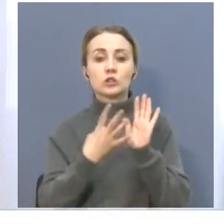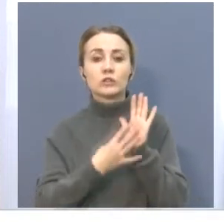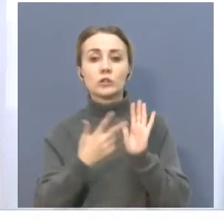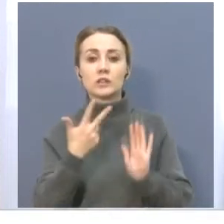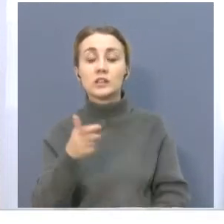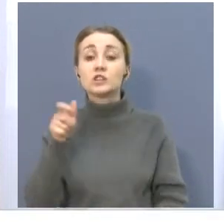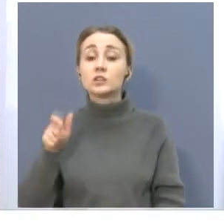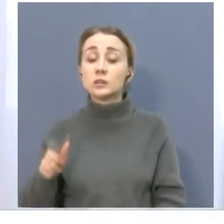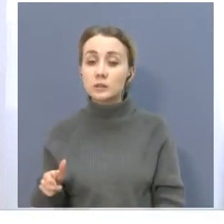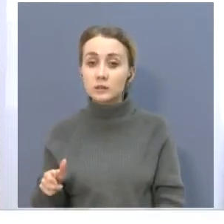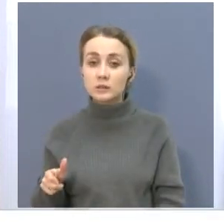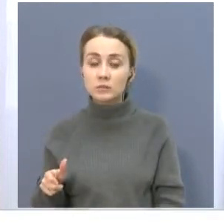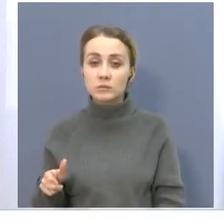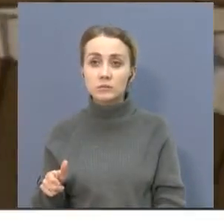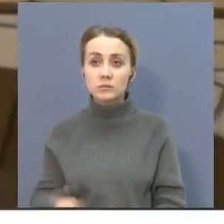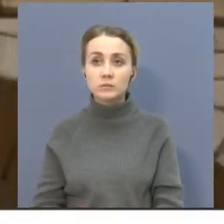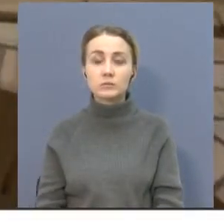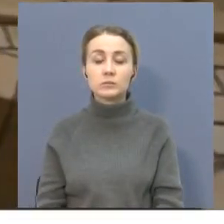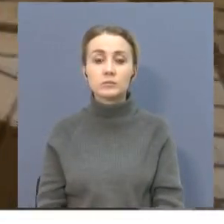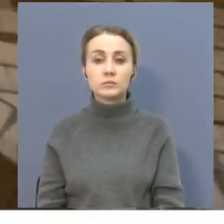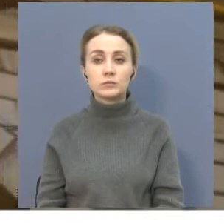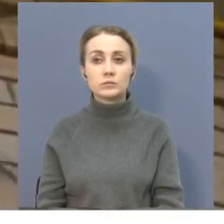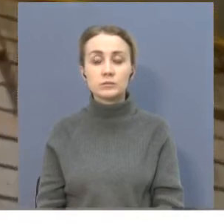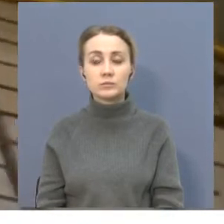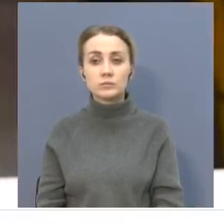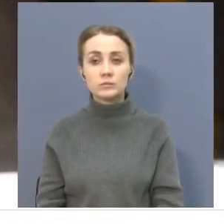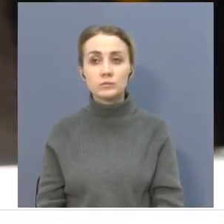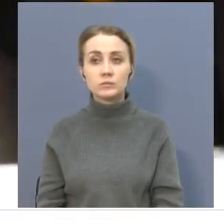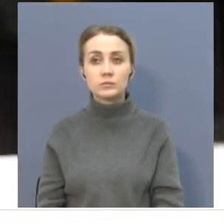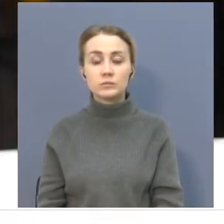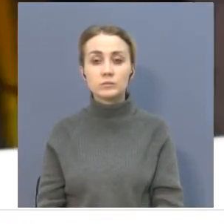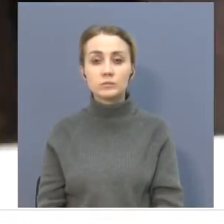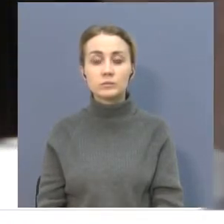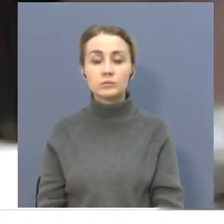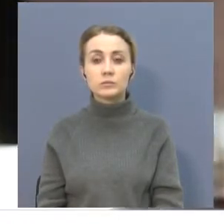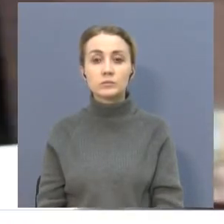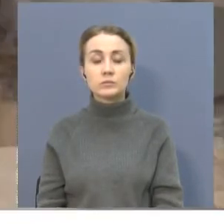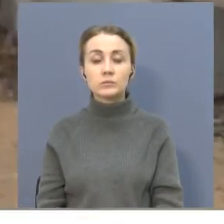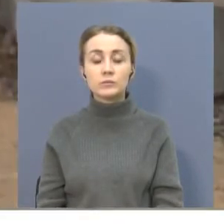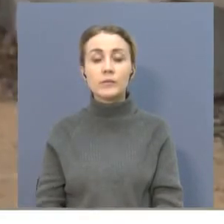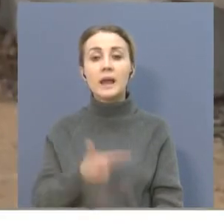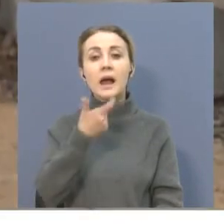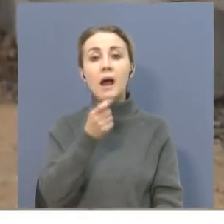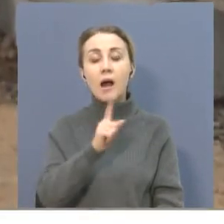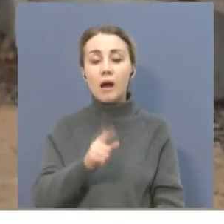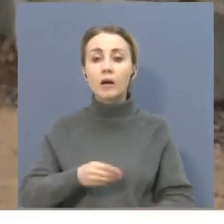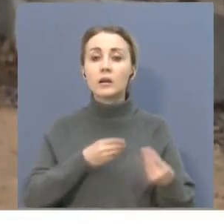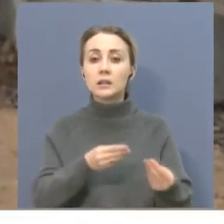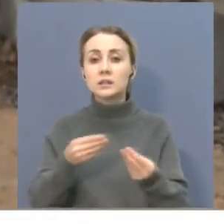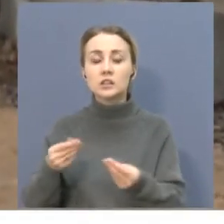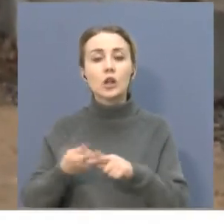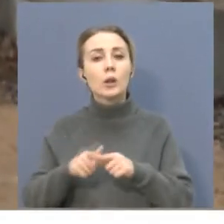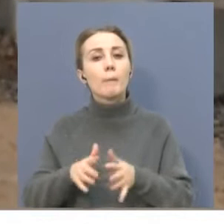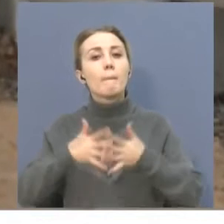тарту мәселесін шешіп жатырмыз. Газдандыру ел дамуына серпін беретін ауқымды жоба. Бұл мәселе облыста да